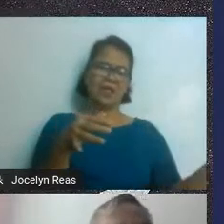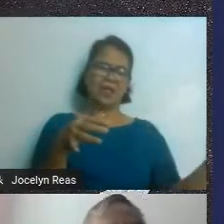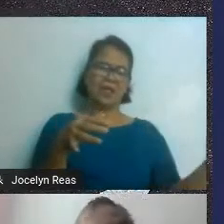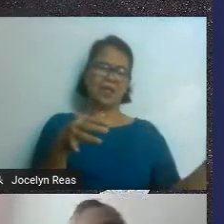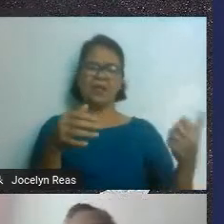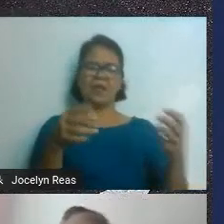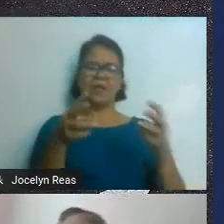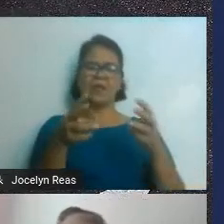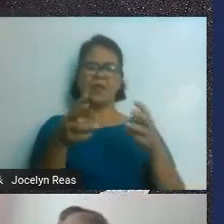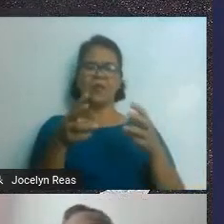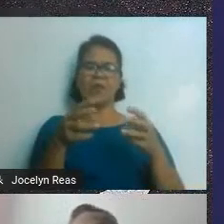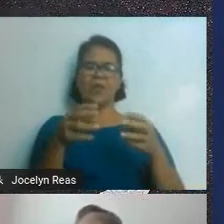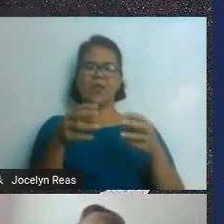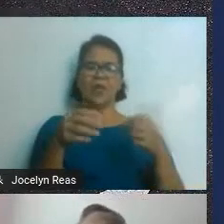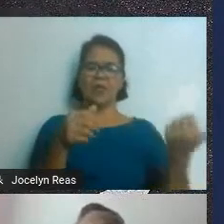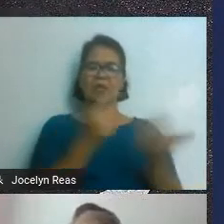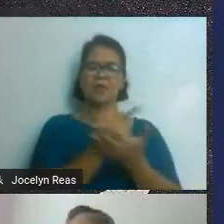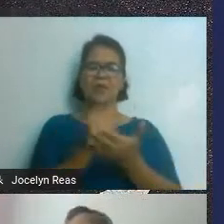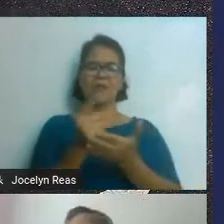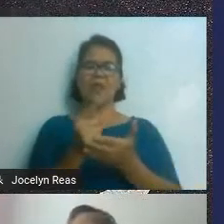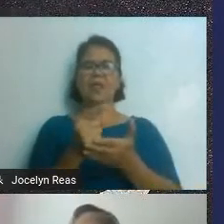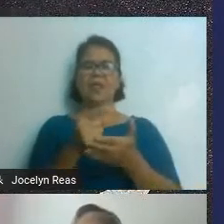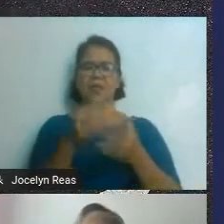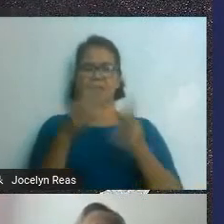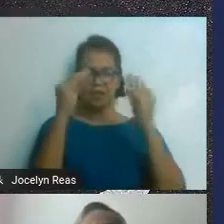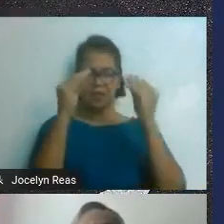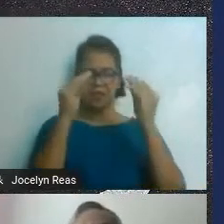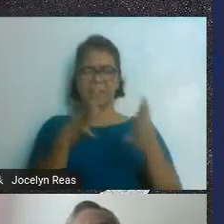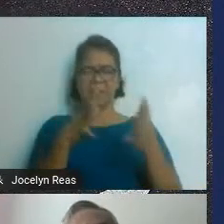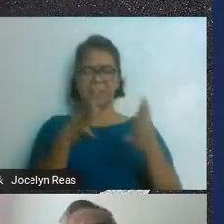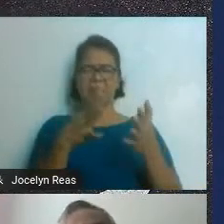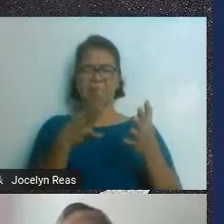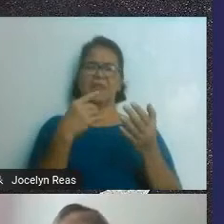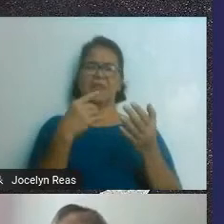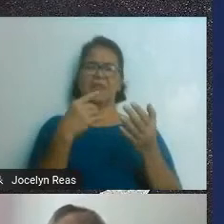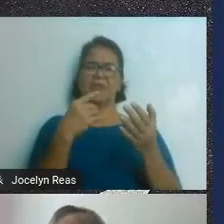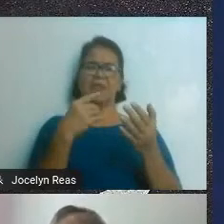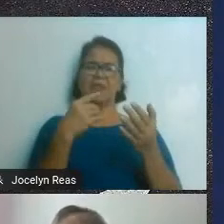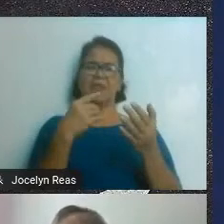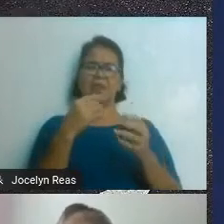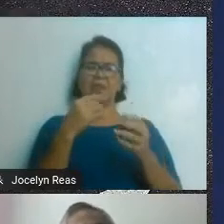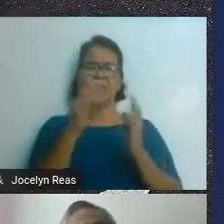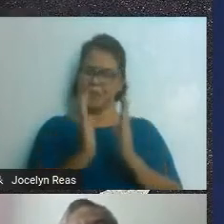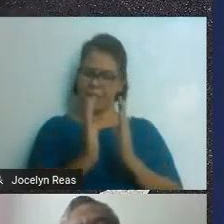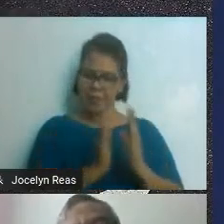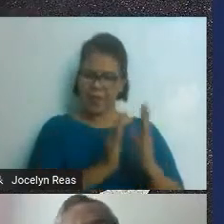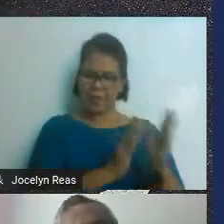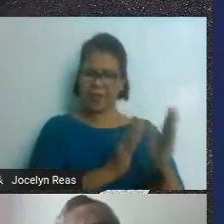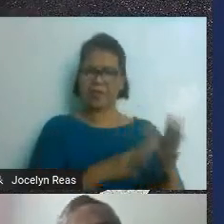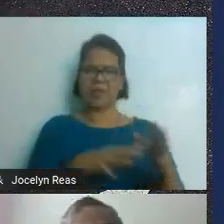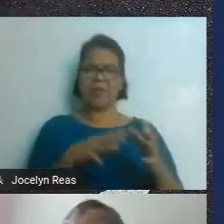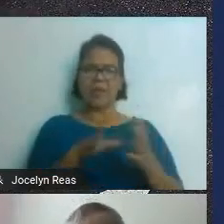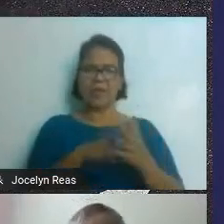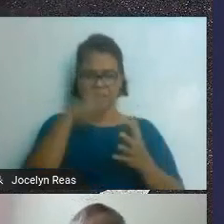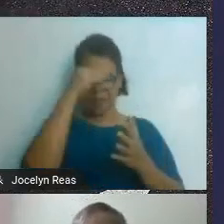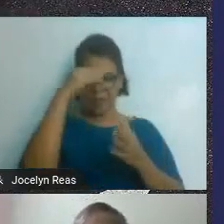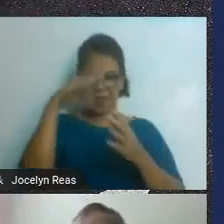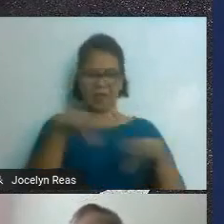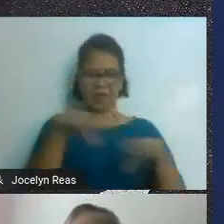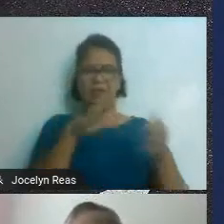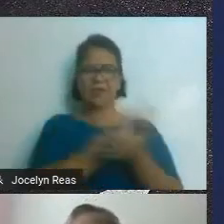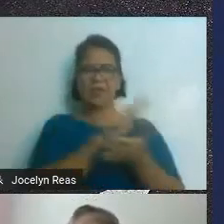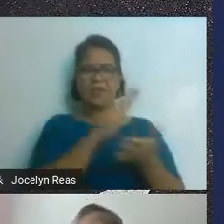nga ngayong June, hopefully hanggang bago magbukas ang pasukan, ng mga learning activity sheets na magiging assignment ng mga bata.